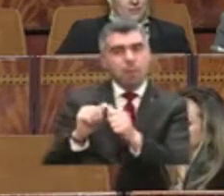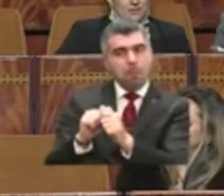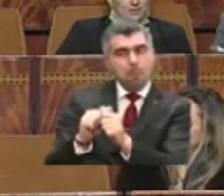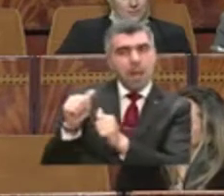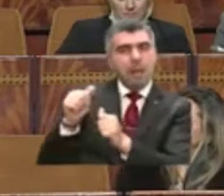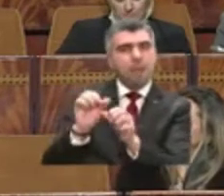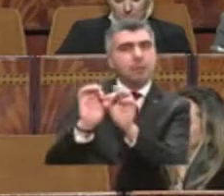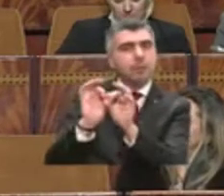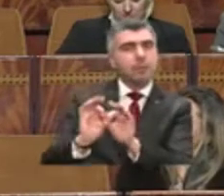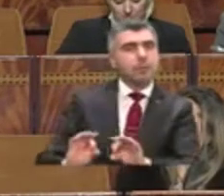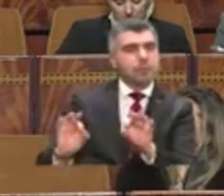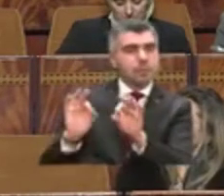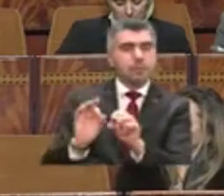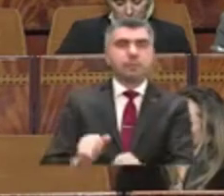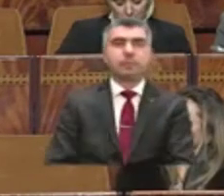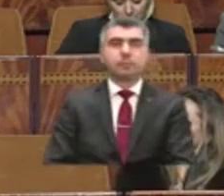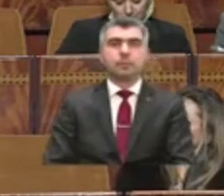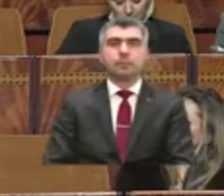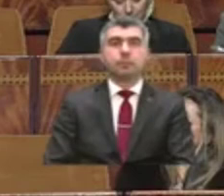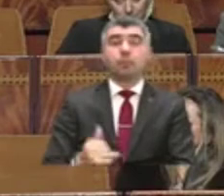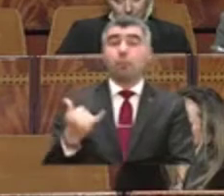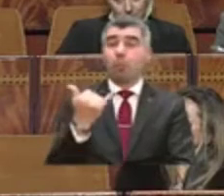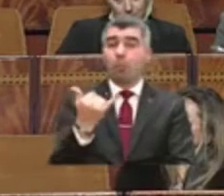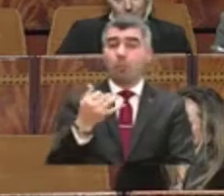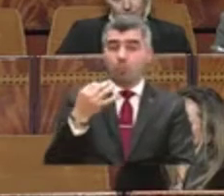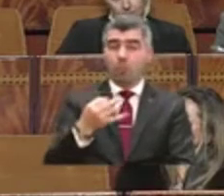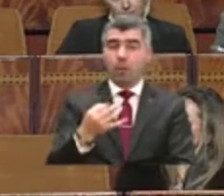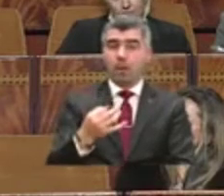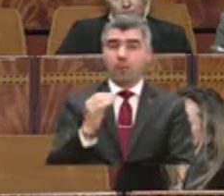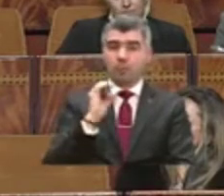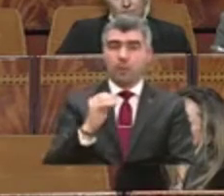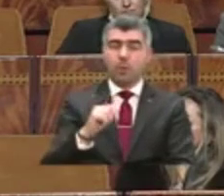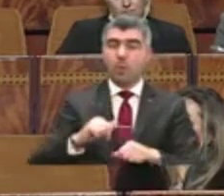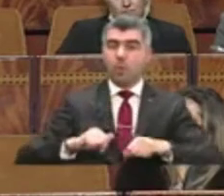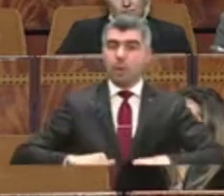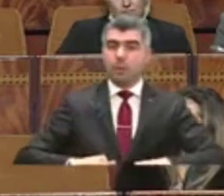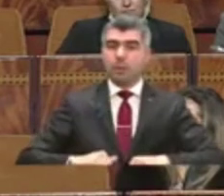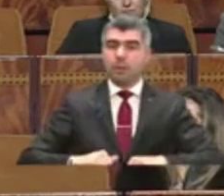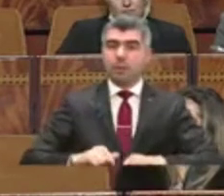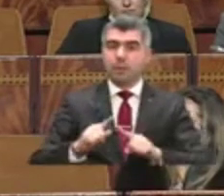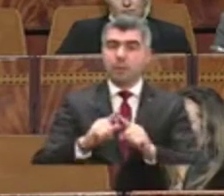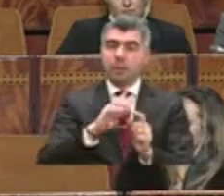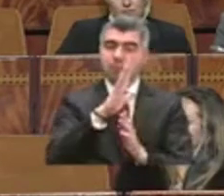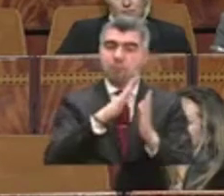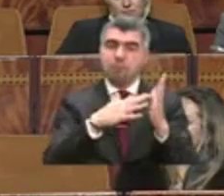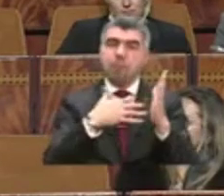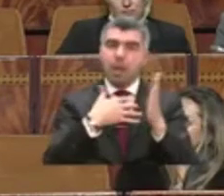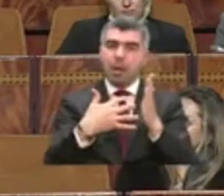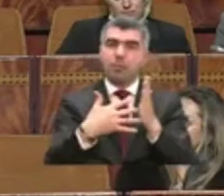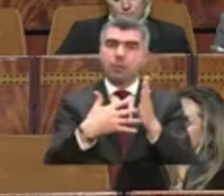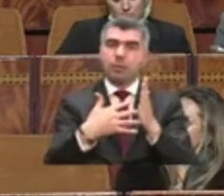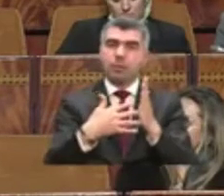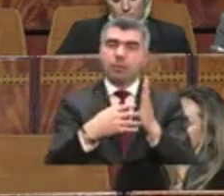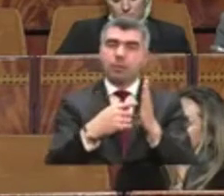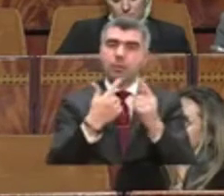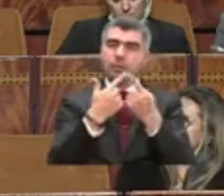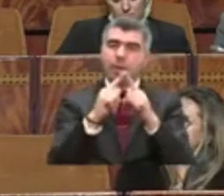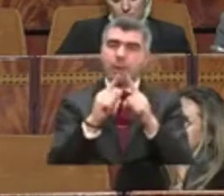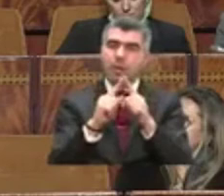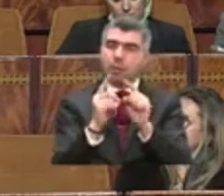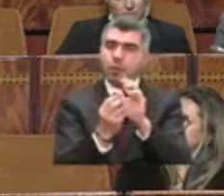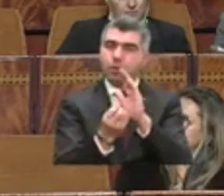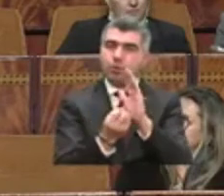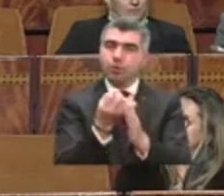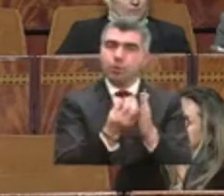والاجتماعية. وللحفاظ على هذا المكتسب لابد السيد الوزير من برمجة عمليات الصيانة لهذه الطرق، خاصة المسالك الجديدة والطرق التي